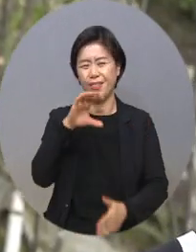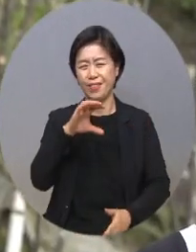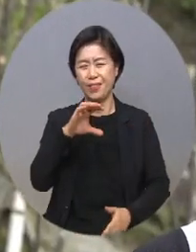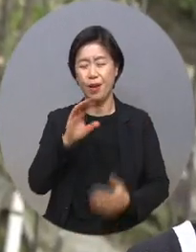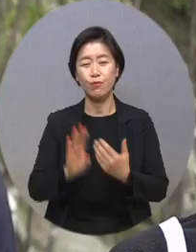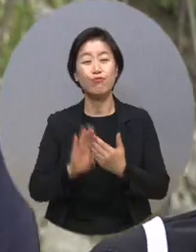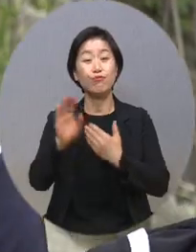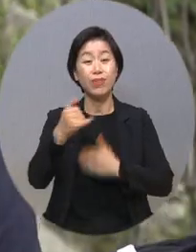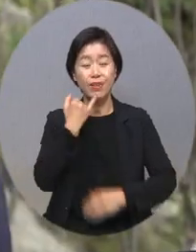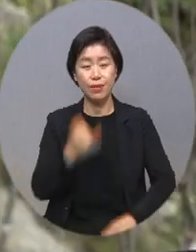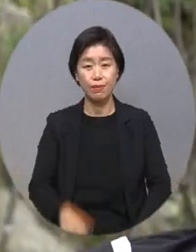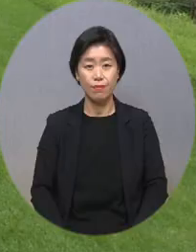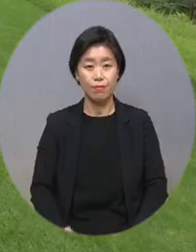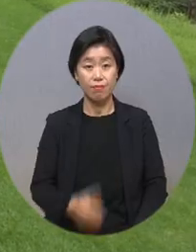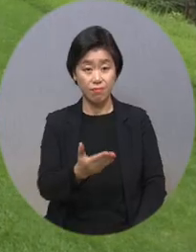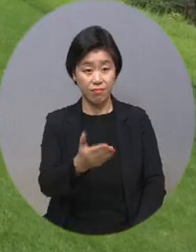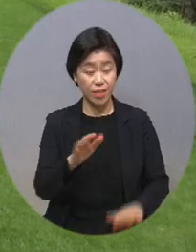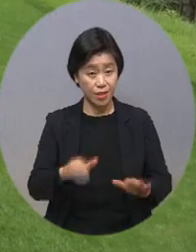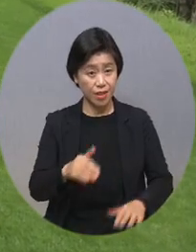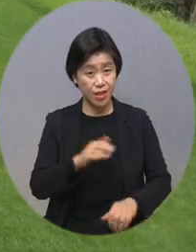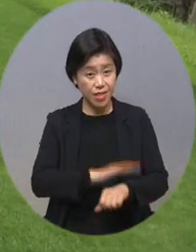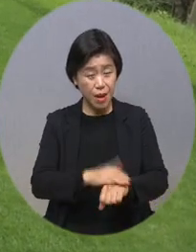좋진 않은데. 좋진 않은데.